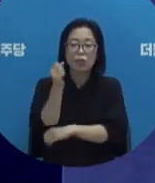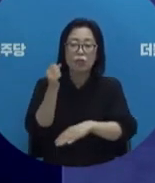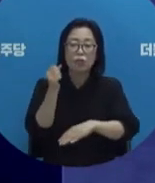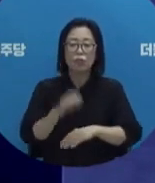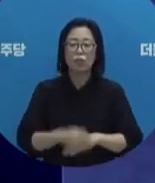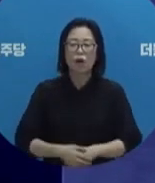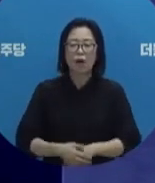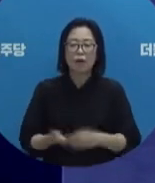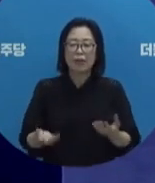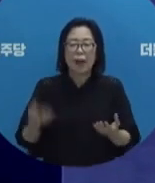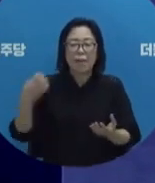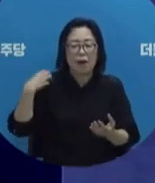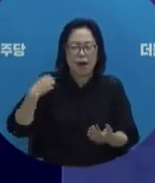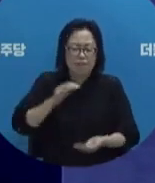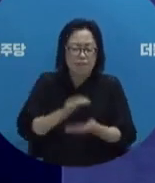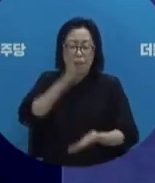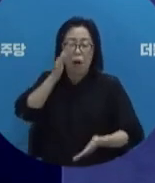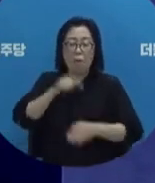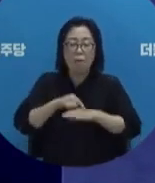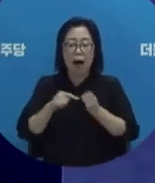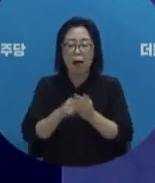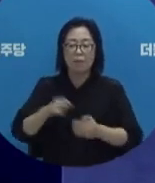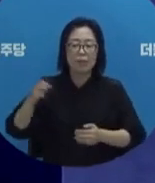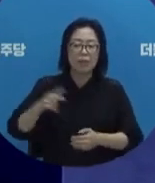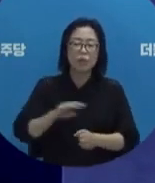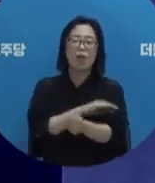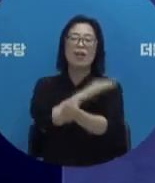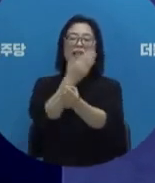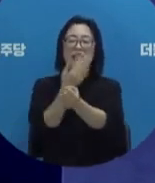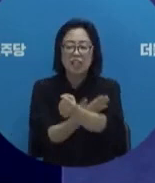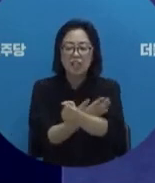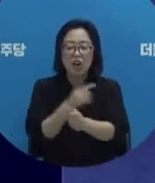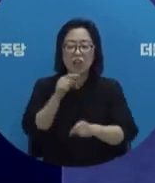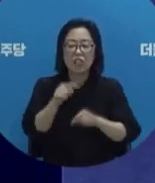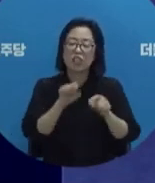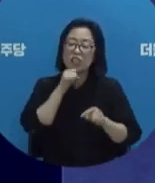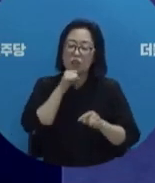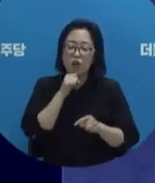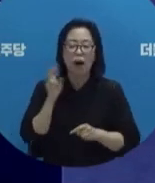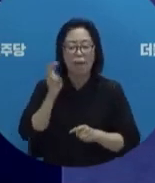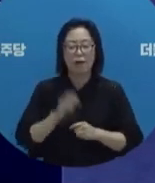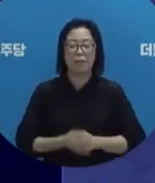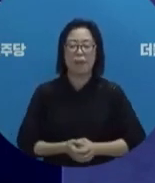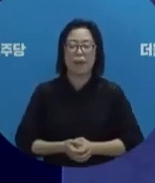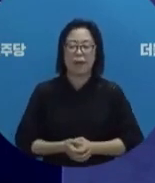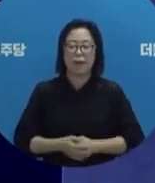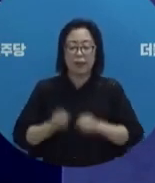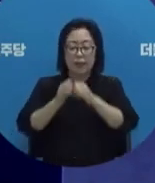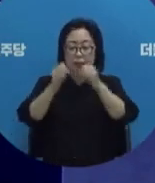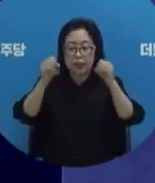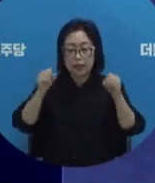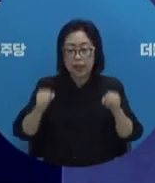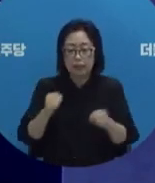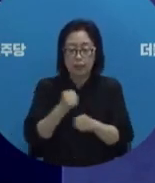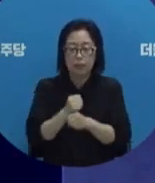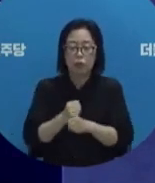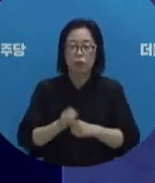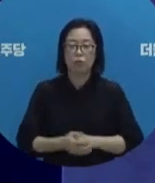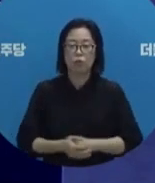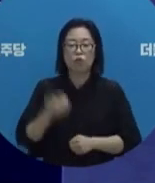사명감과 열정 그리고 능력과 실적이 될 것입니다 시스템 공천 강화로